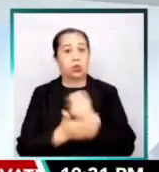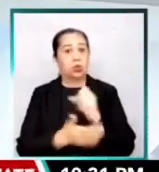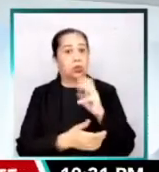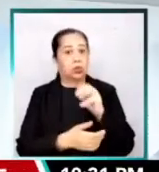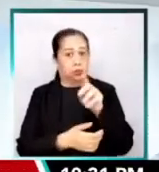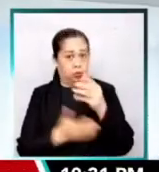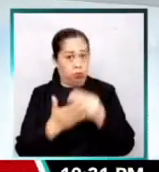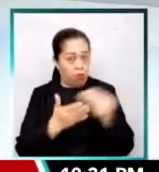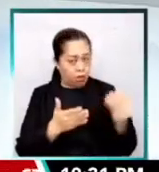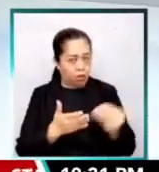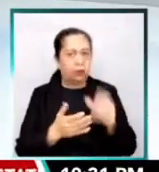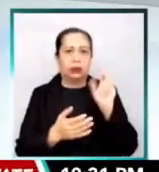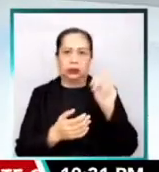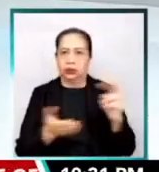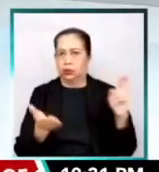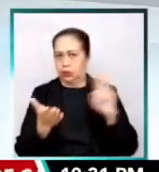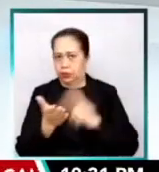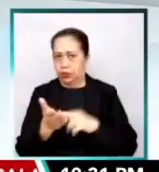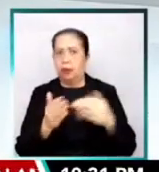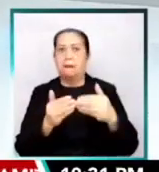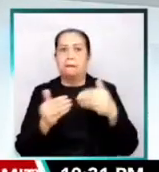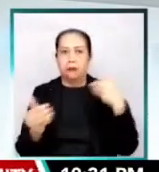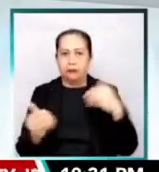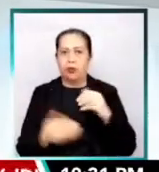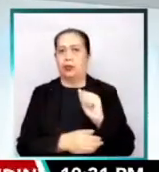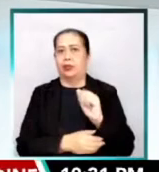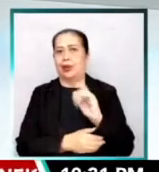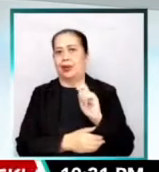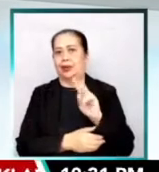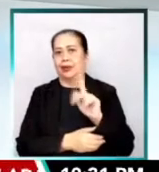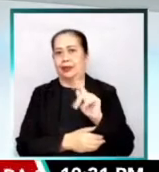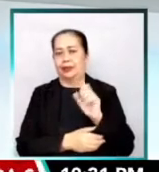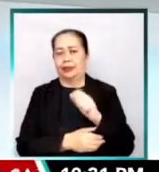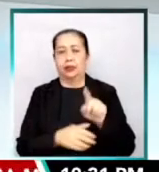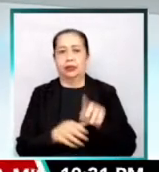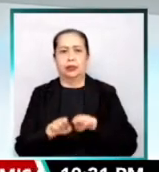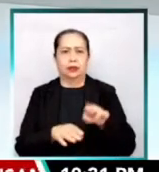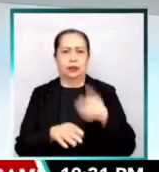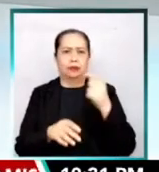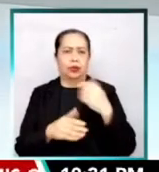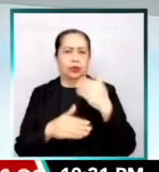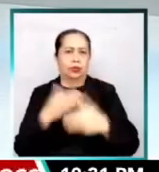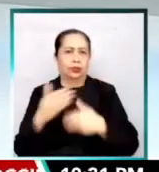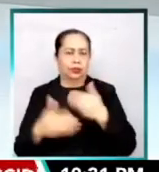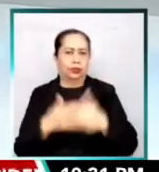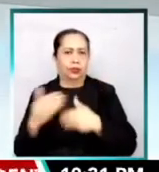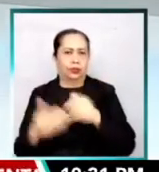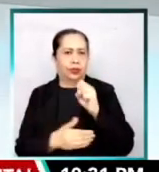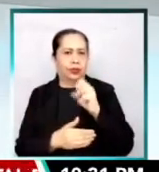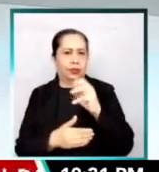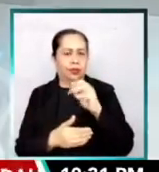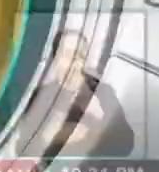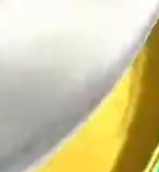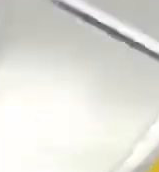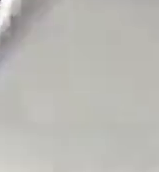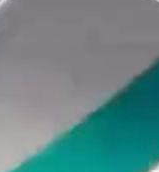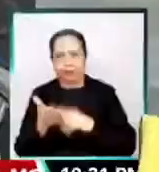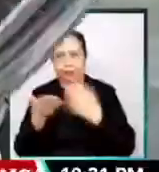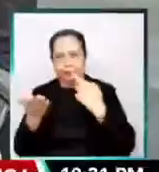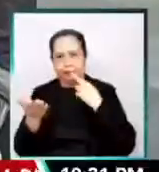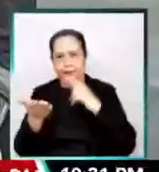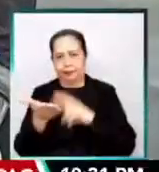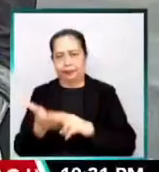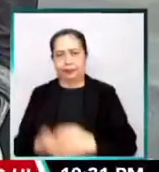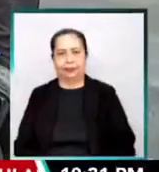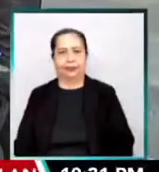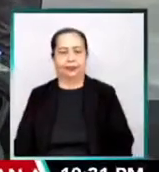kailangan iparehistro bago ma-activate. Ang mga hakbang para sa SIM registration, alamin sa report ni Ian Cruz.